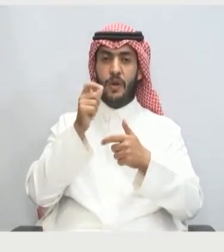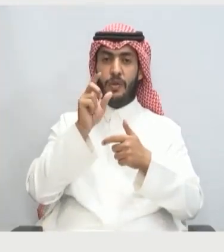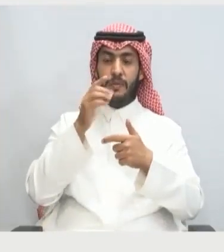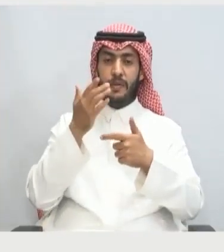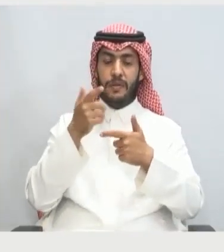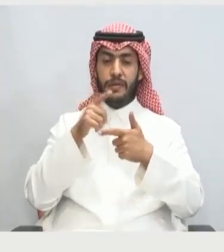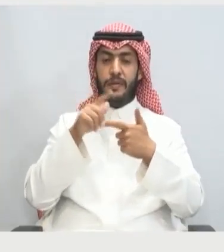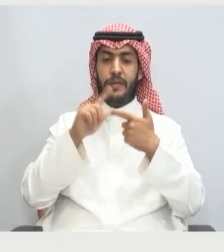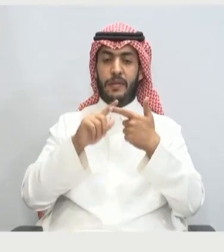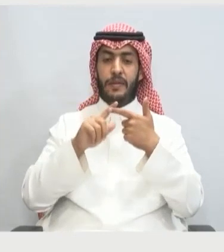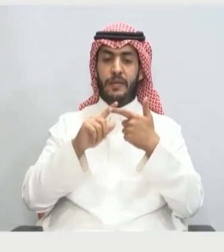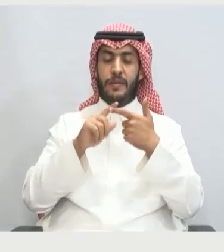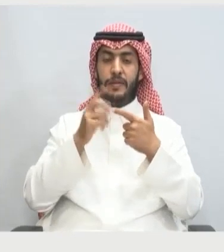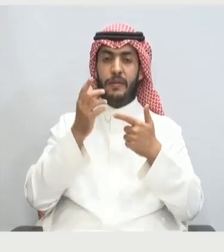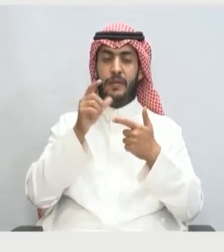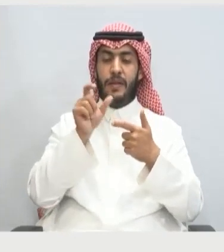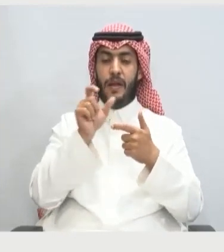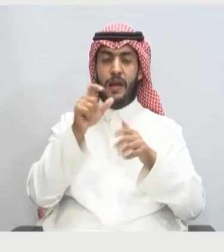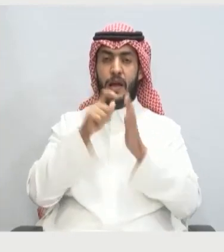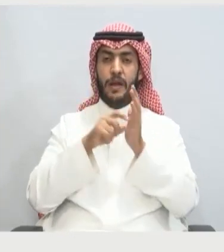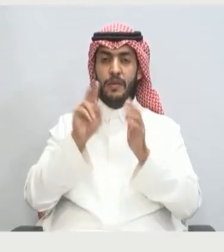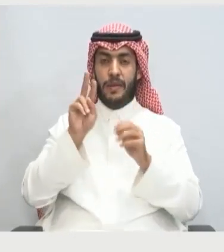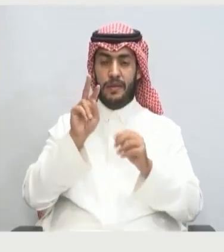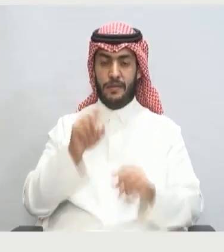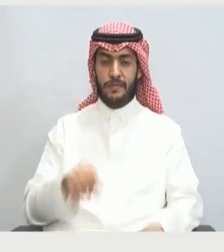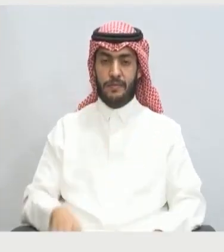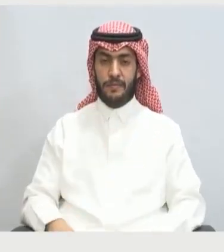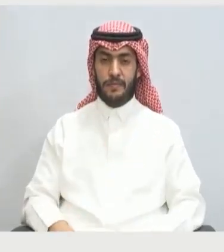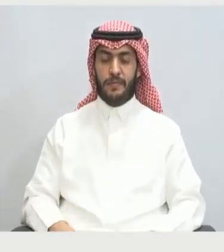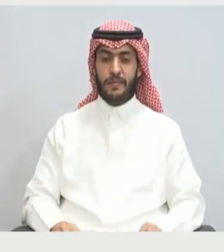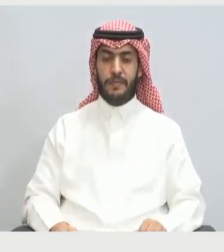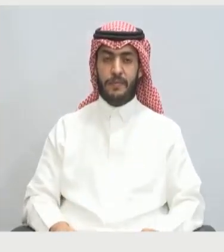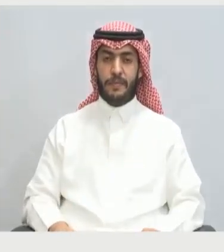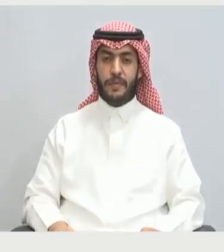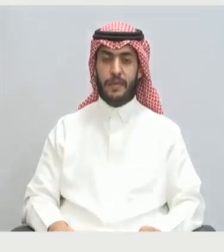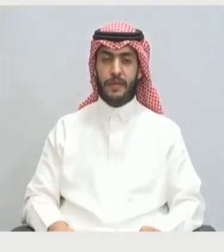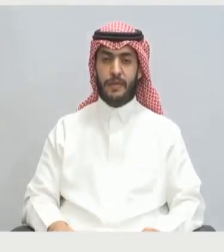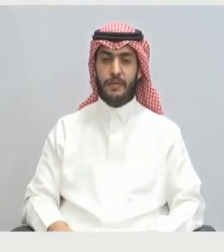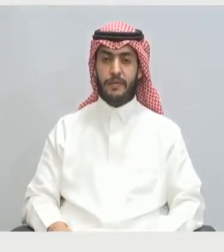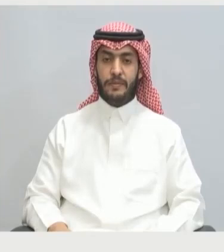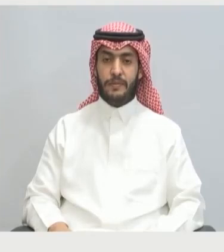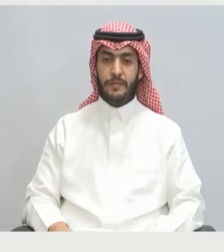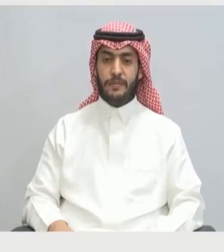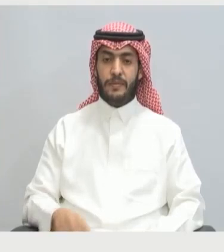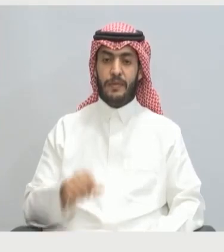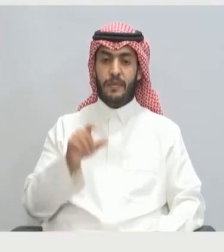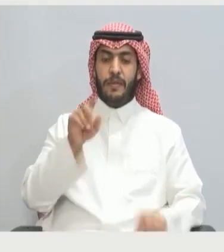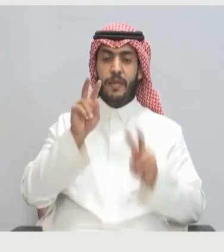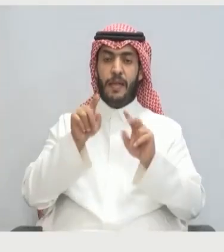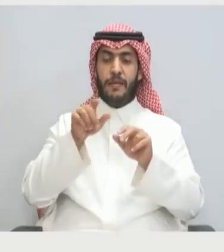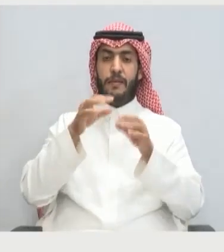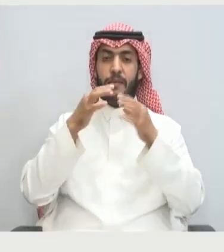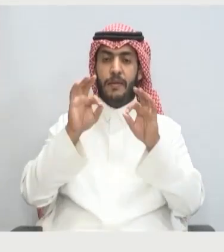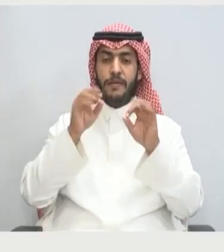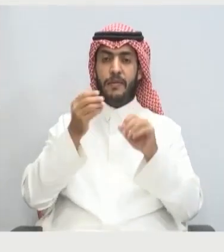للرتب الثانيه سنكتب هنا في القانون اثنين اذا مرفوع للاس اثنين اذا ار تساوي الثابت في تركيز